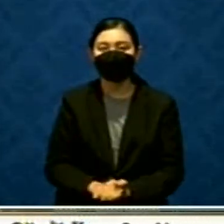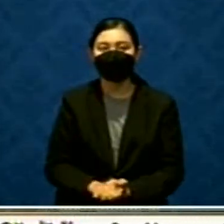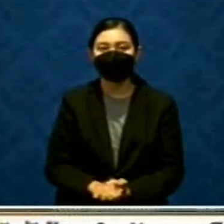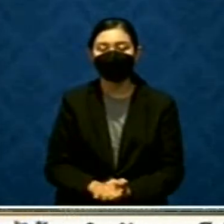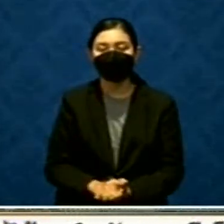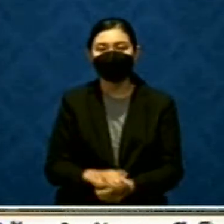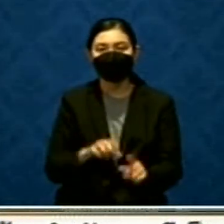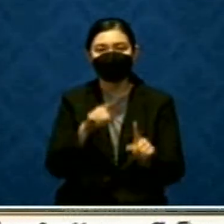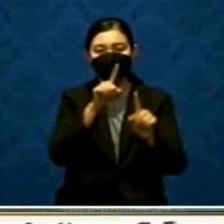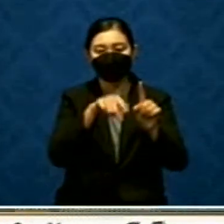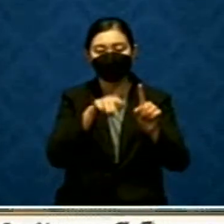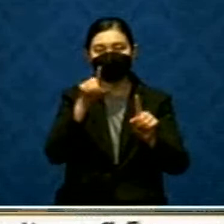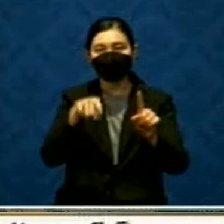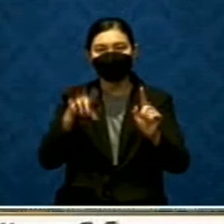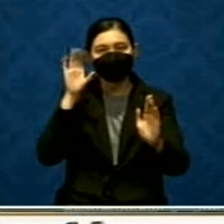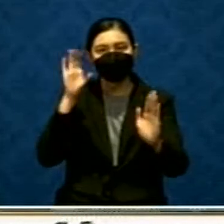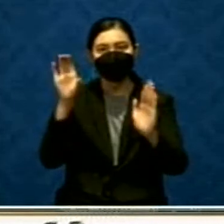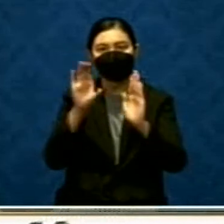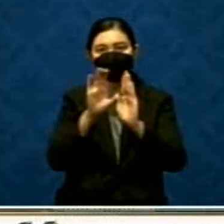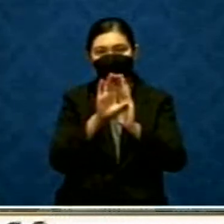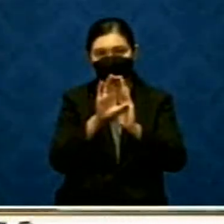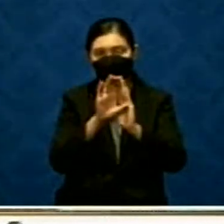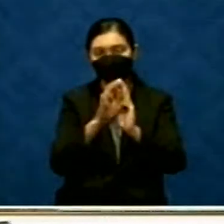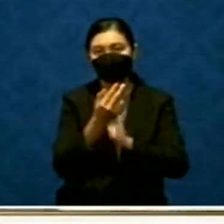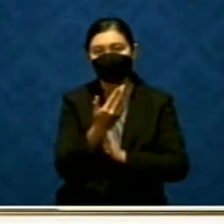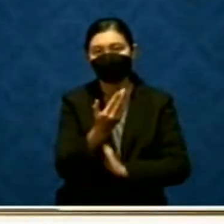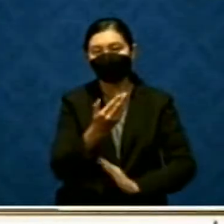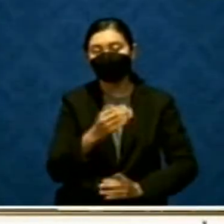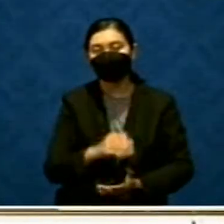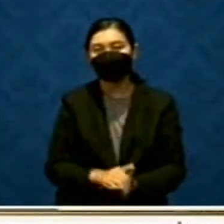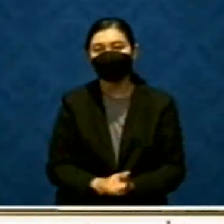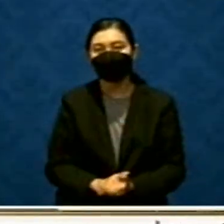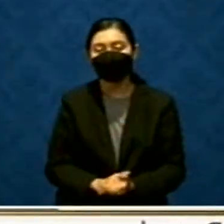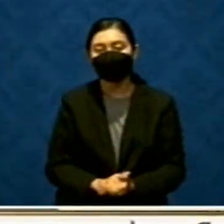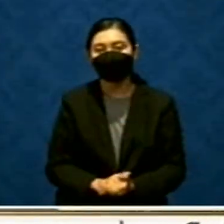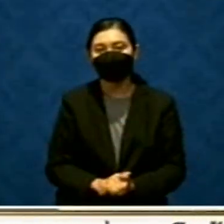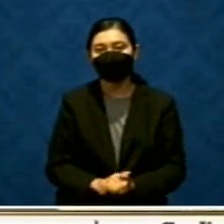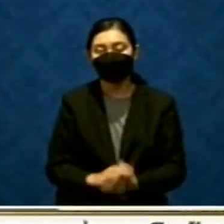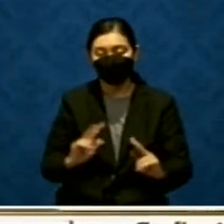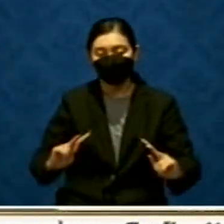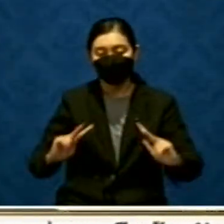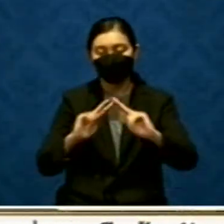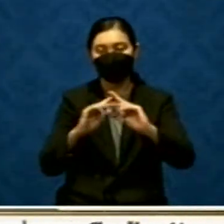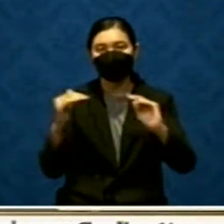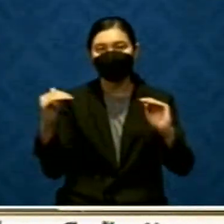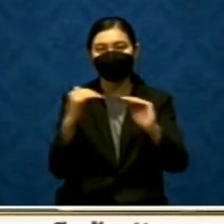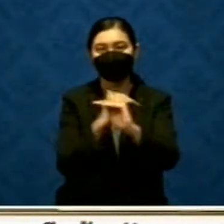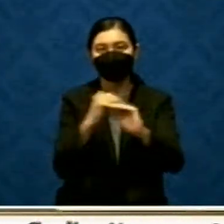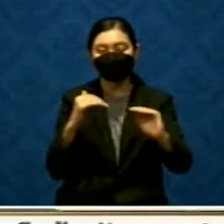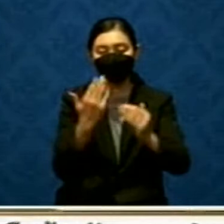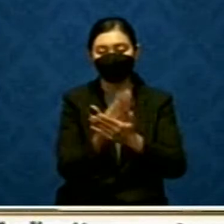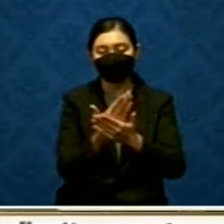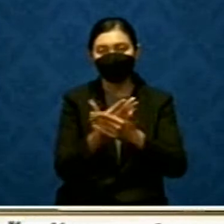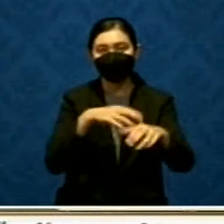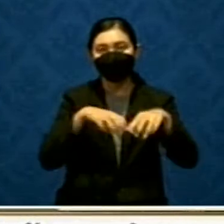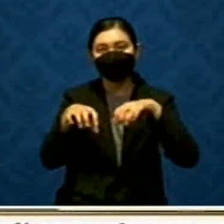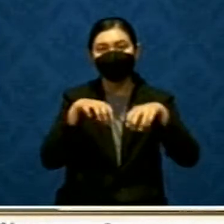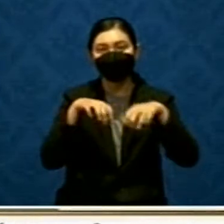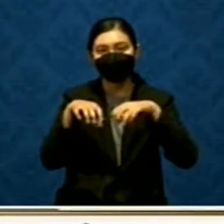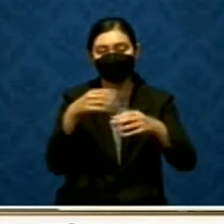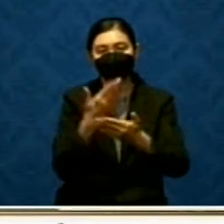ครับท่านจะเห็นนะครับว่าการของบประมาณของกระทรวงคมนาคมเนี่ยนะครับเราขอไปม